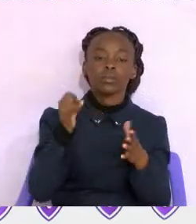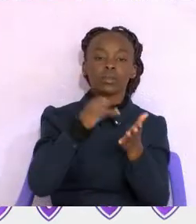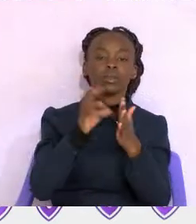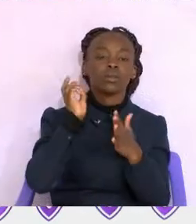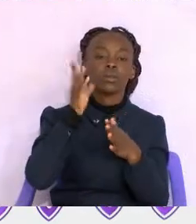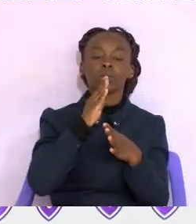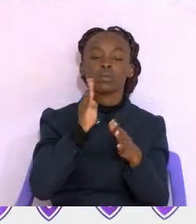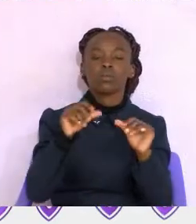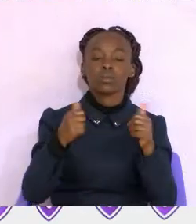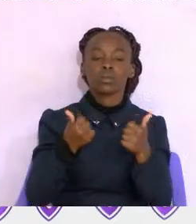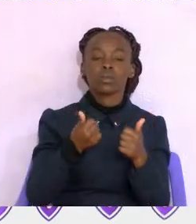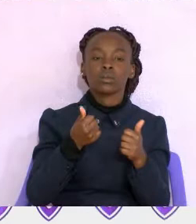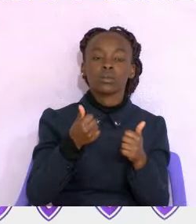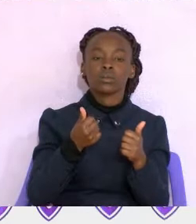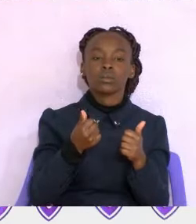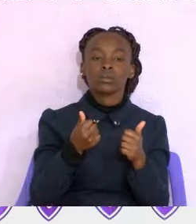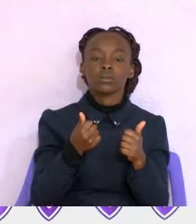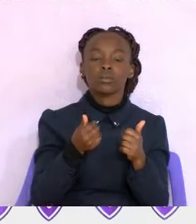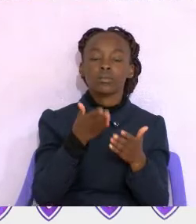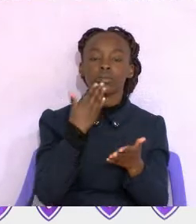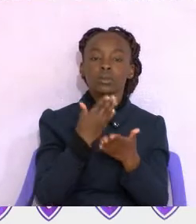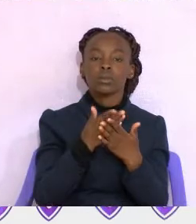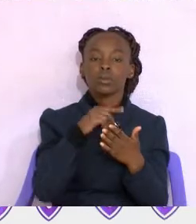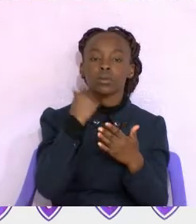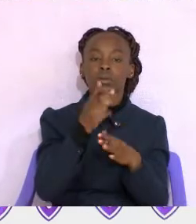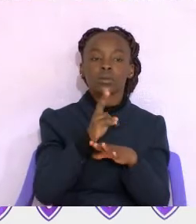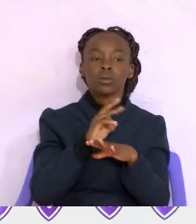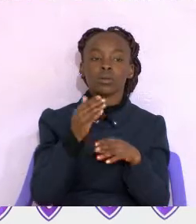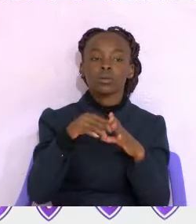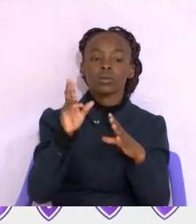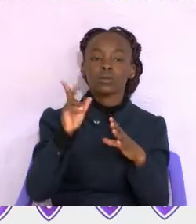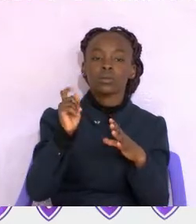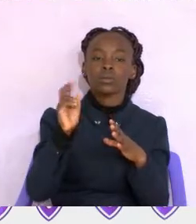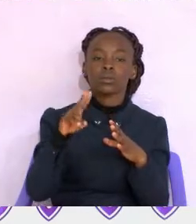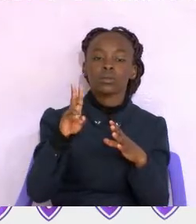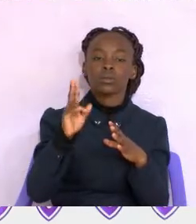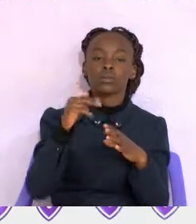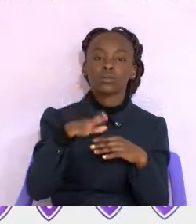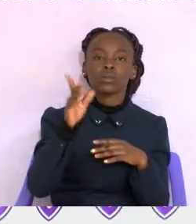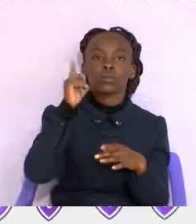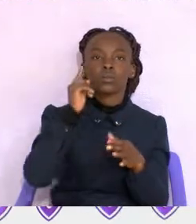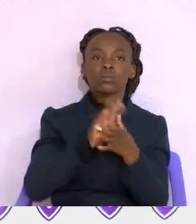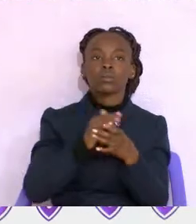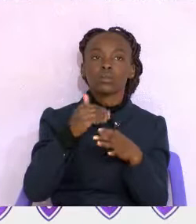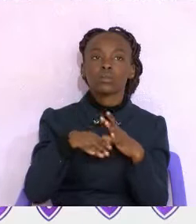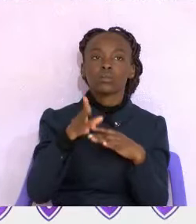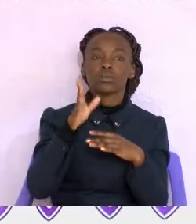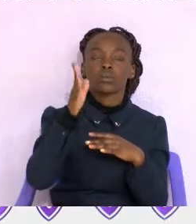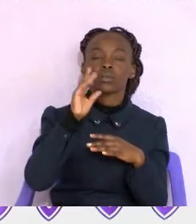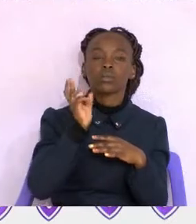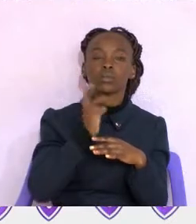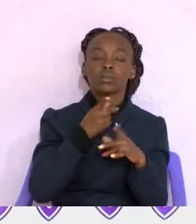nami tunapoomba. Asante pia wewe unayenitazama kwa TV yako. Nataka uamini Mungu. Najua tumezungumzia